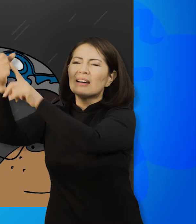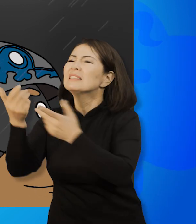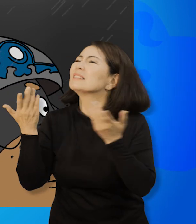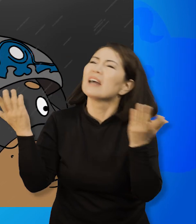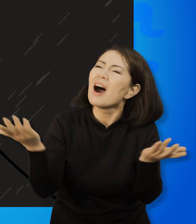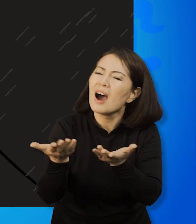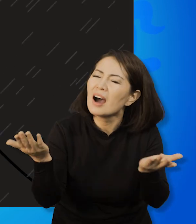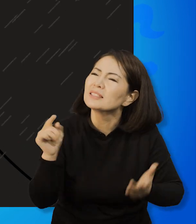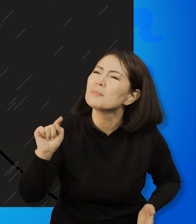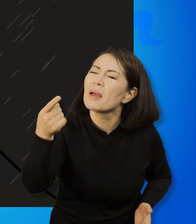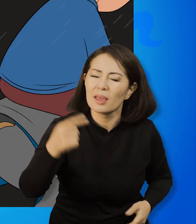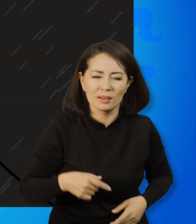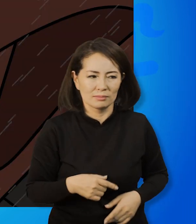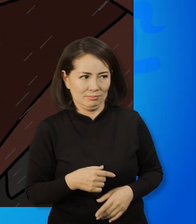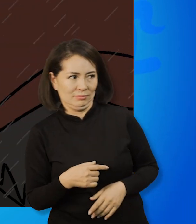бэ?